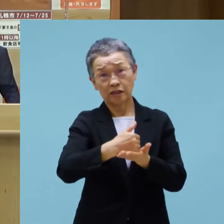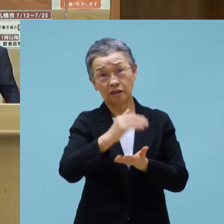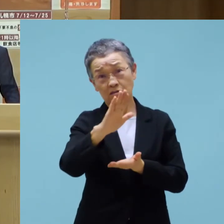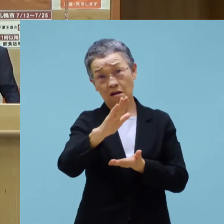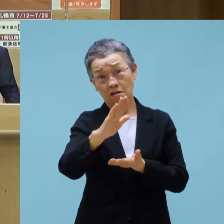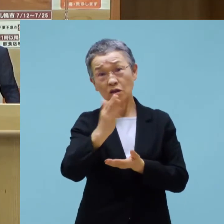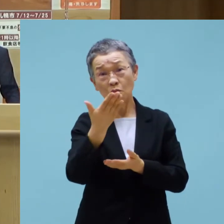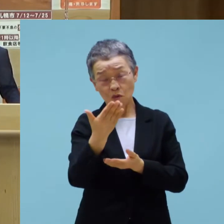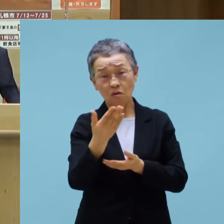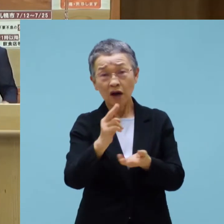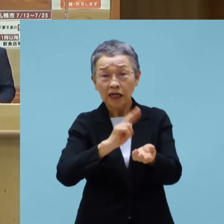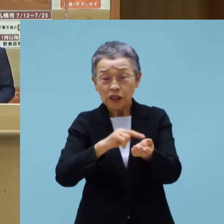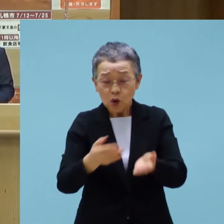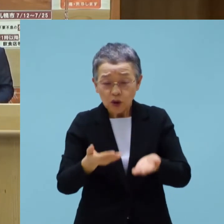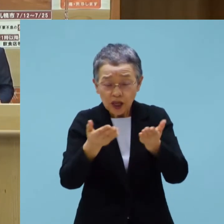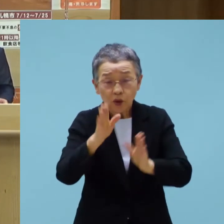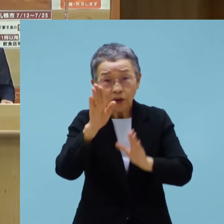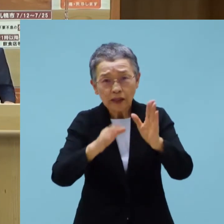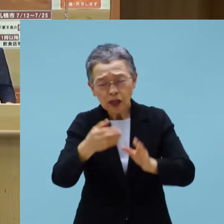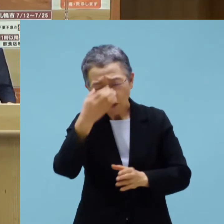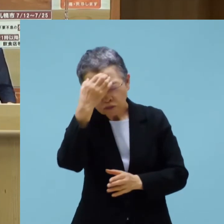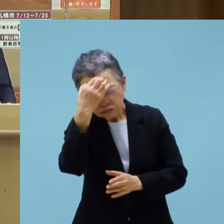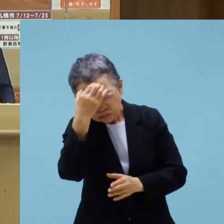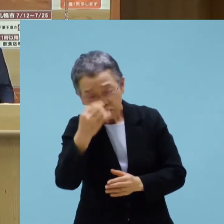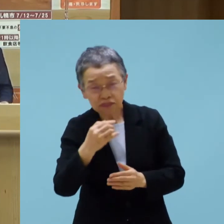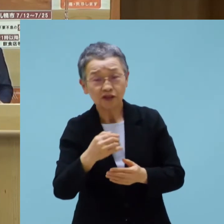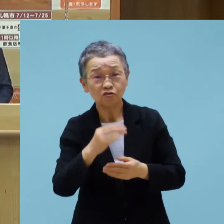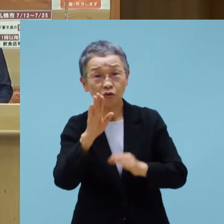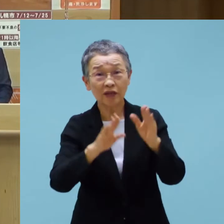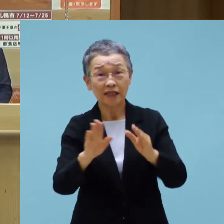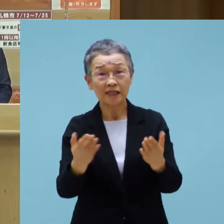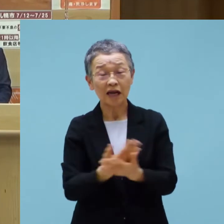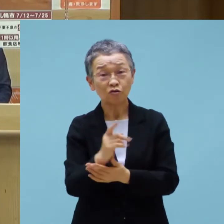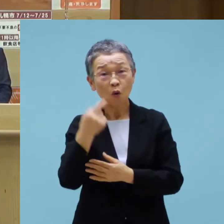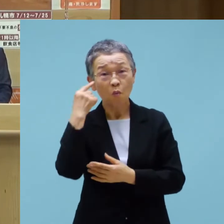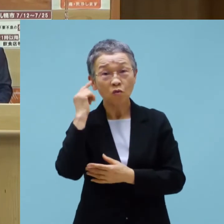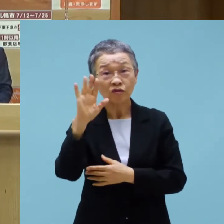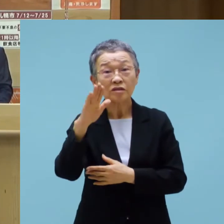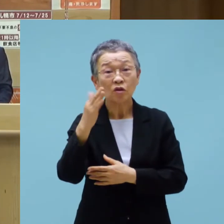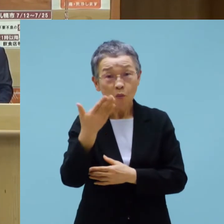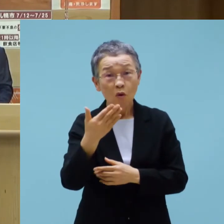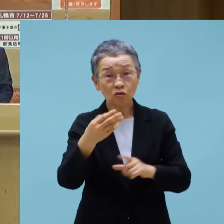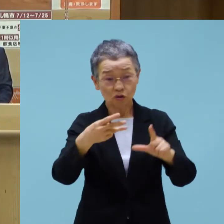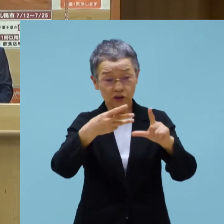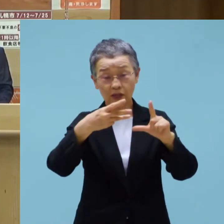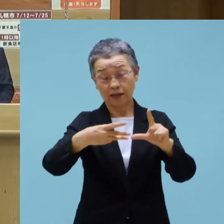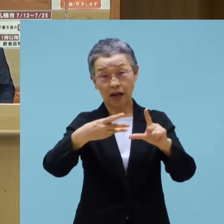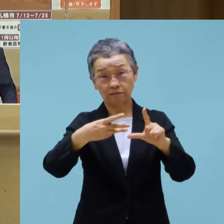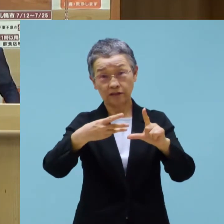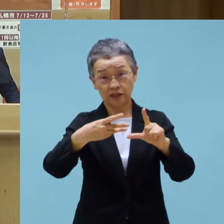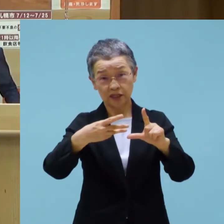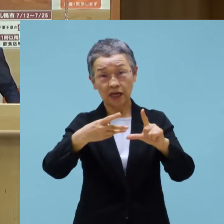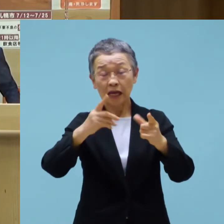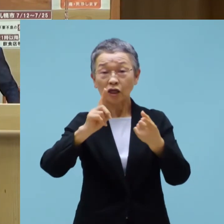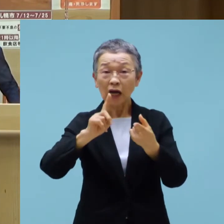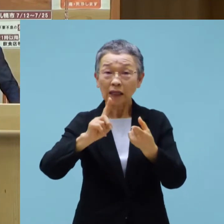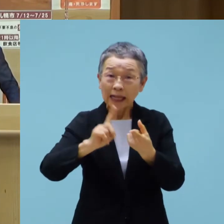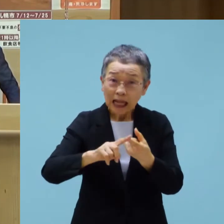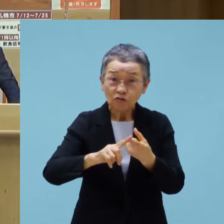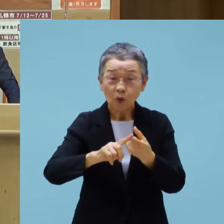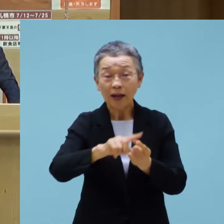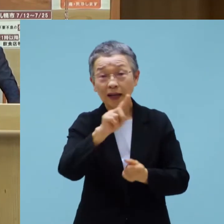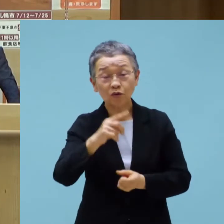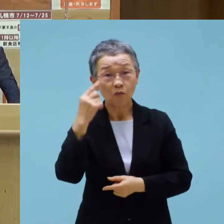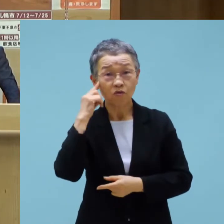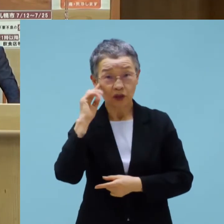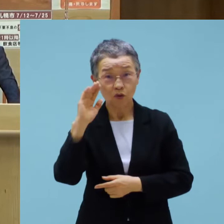療提供体制の逼迫という話になると思うんですが、それをステージ3に当てられているのかなと思うんですが、そのどこまでい